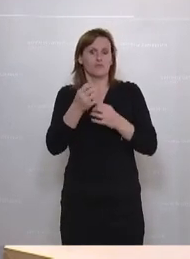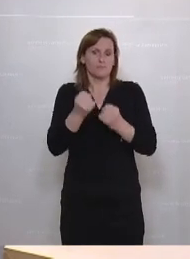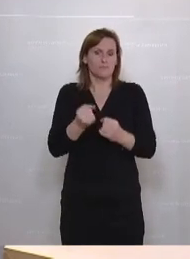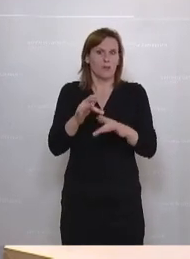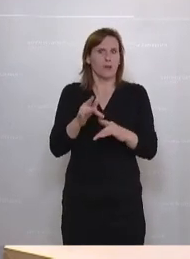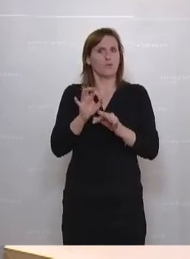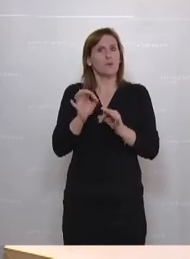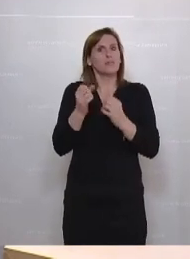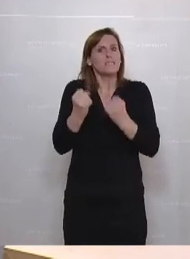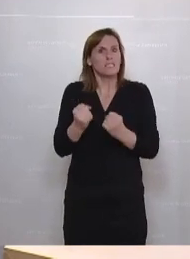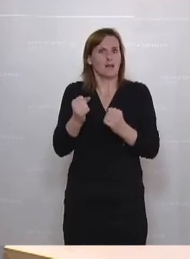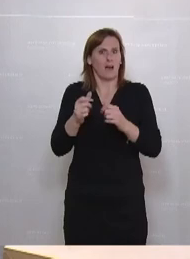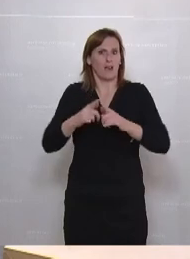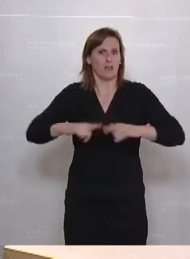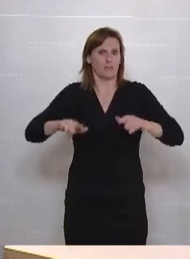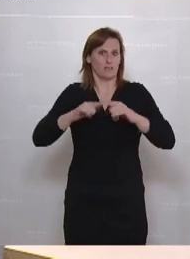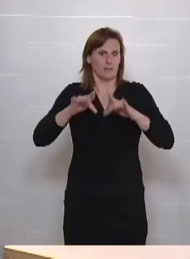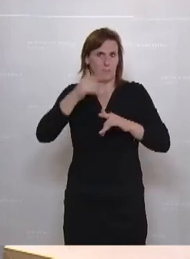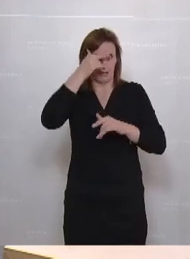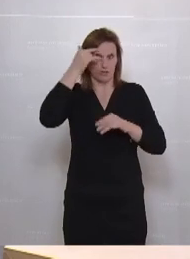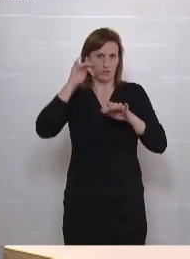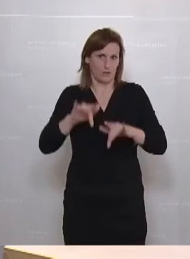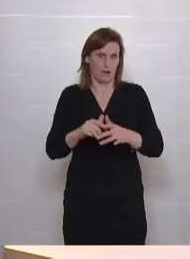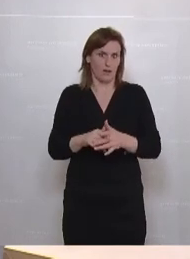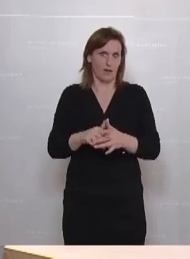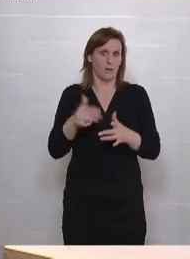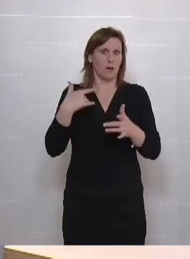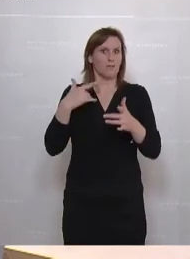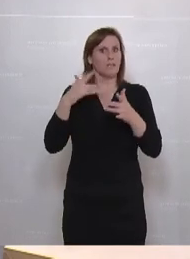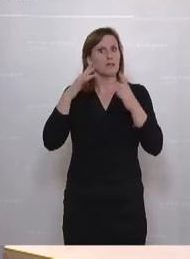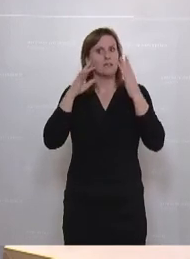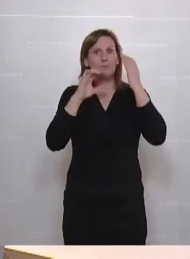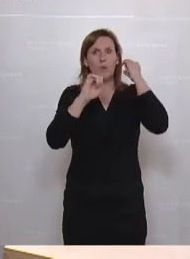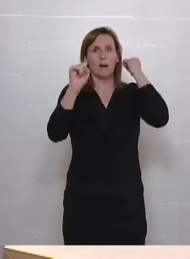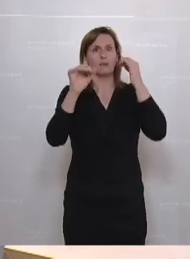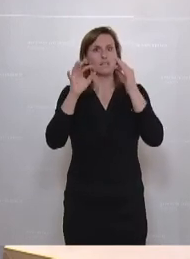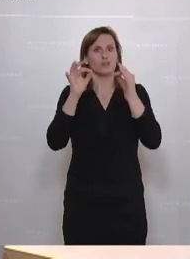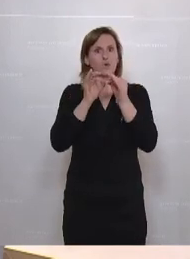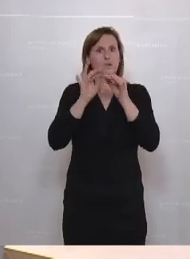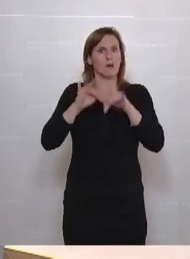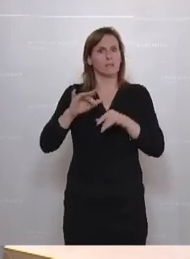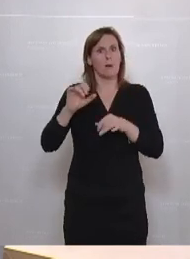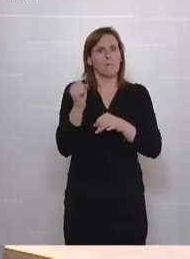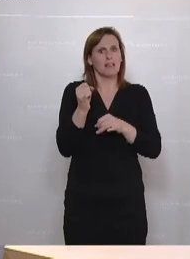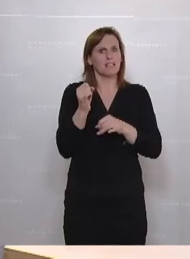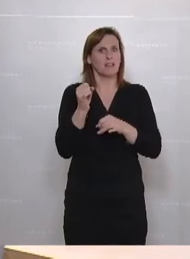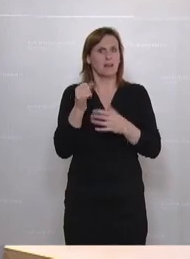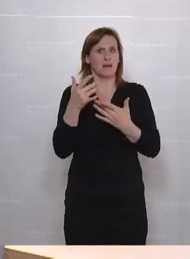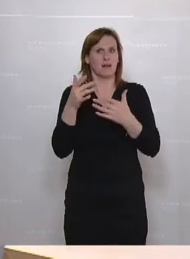zu garantieren. Die diplomatischen Kontakte zur Militärjunta sind wie üblich sehr, sehr